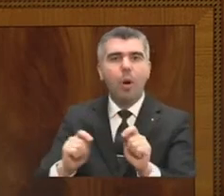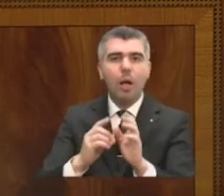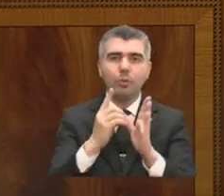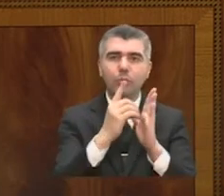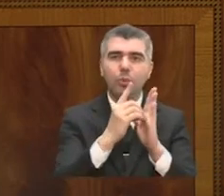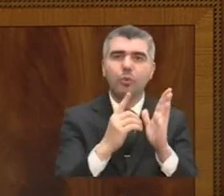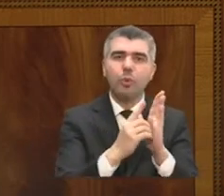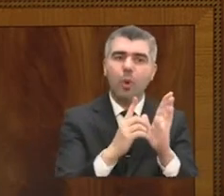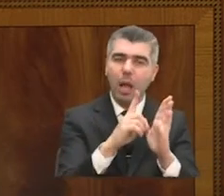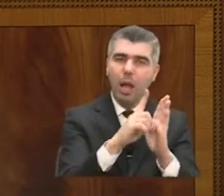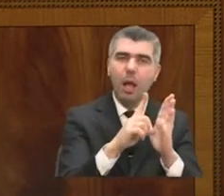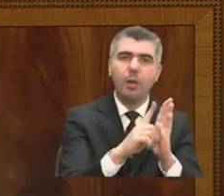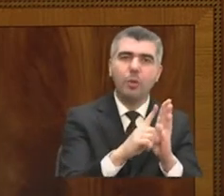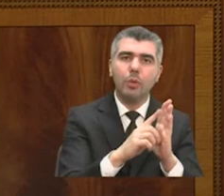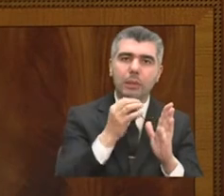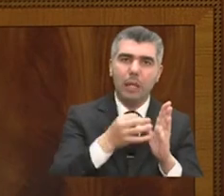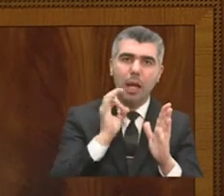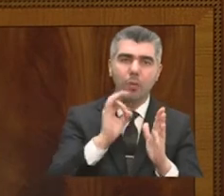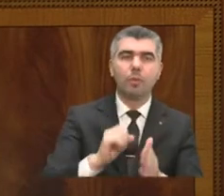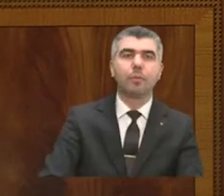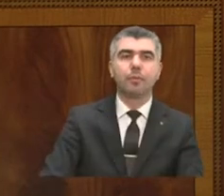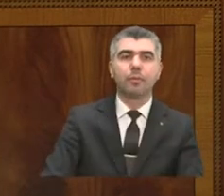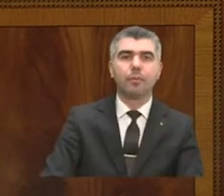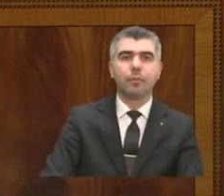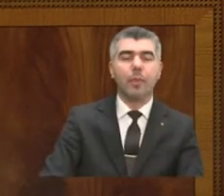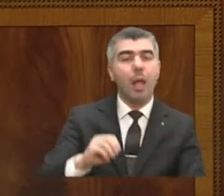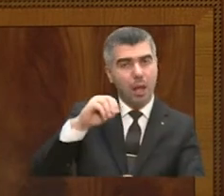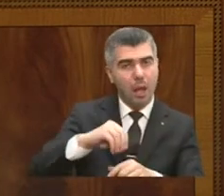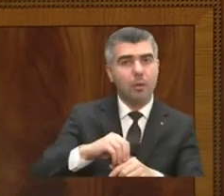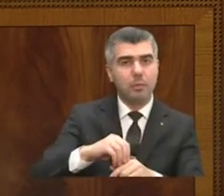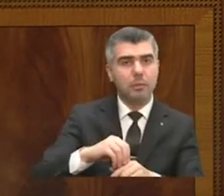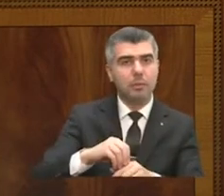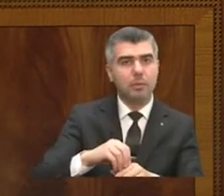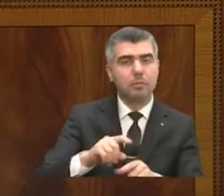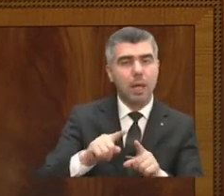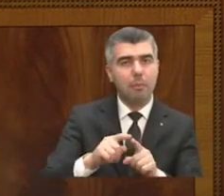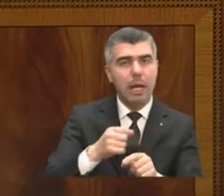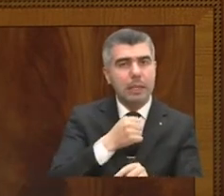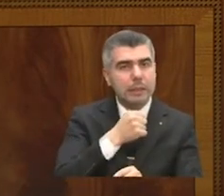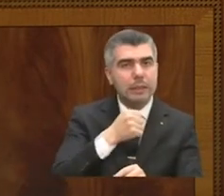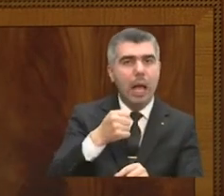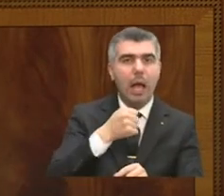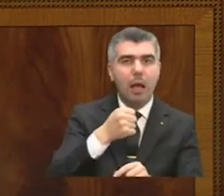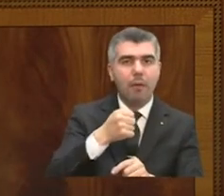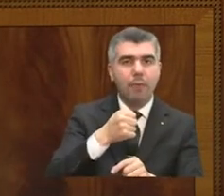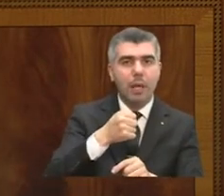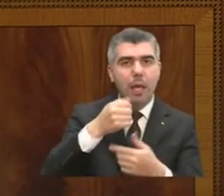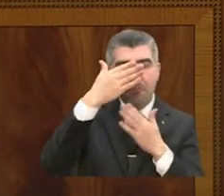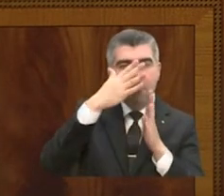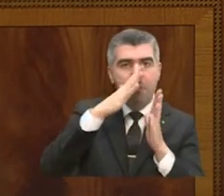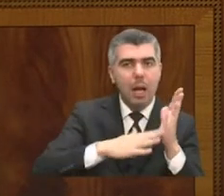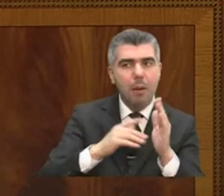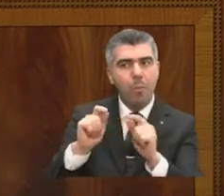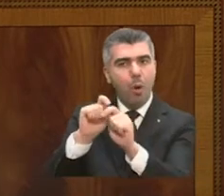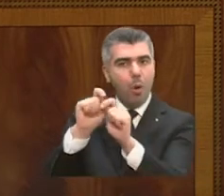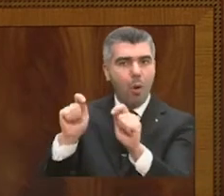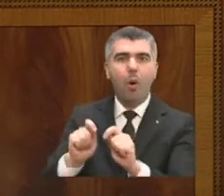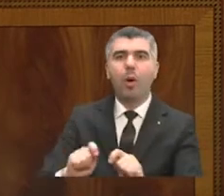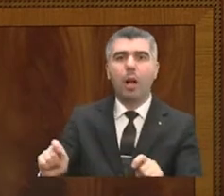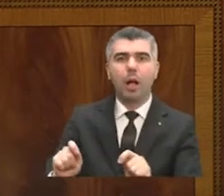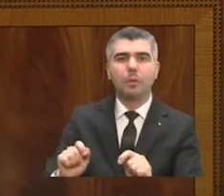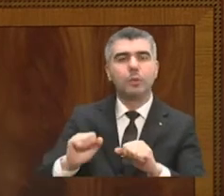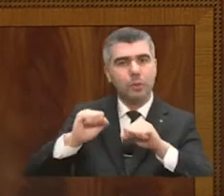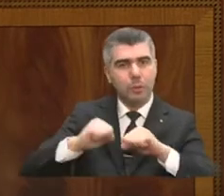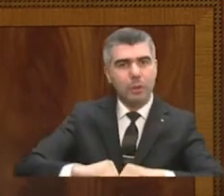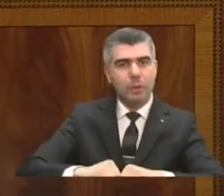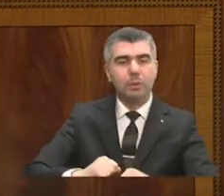qui œuvre pour la protection des droits de l'homme et des libertés. Un pays qui dispose